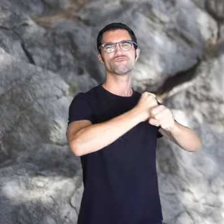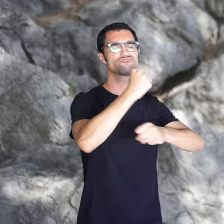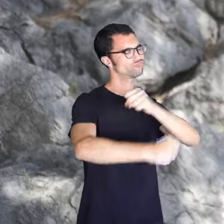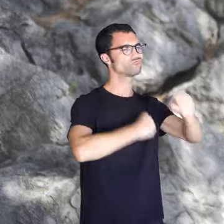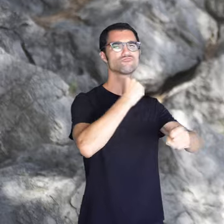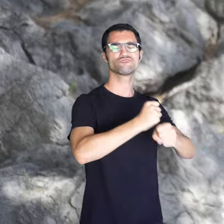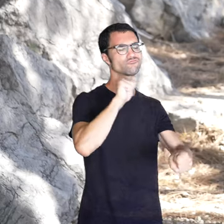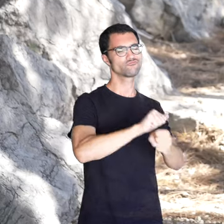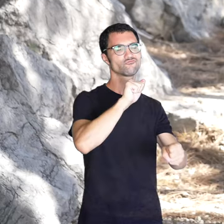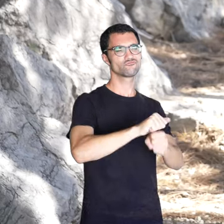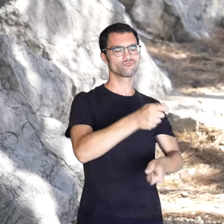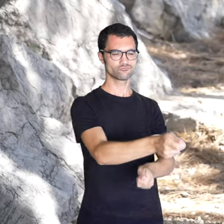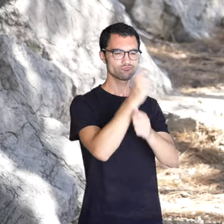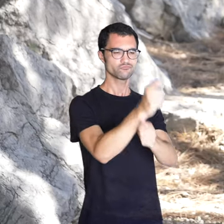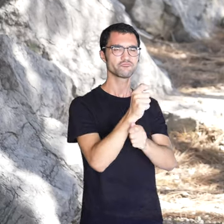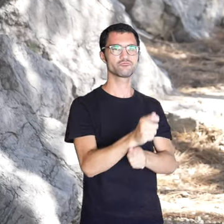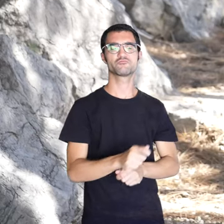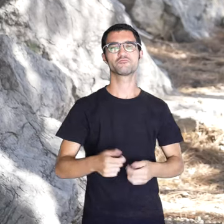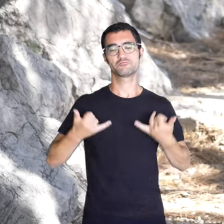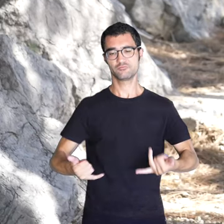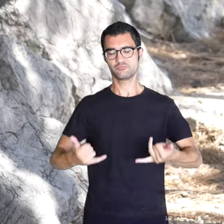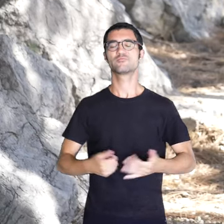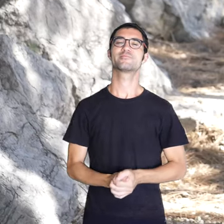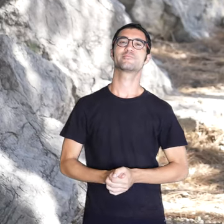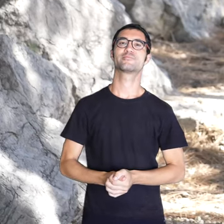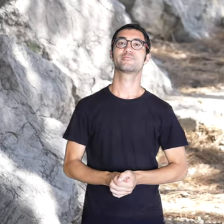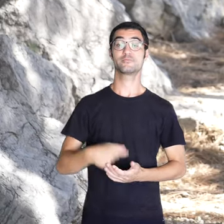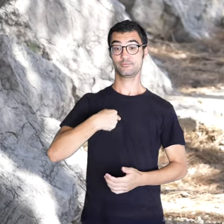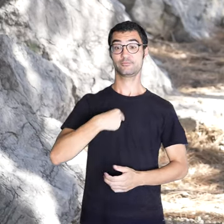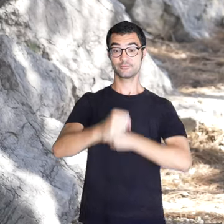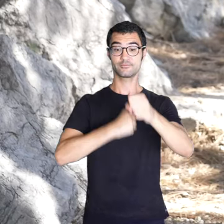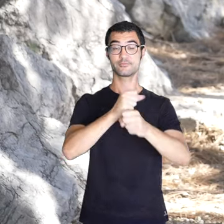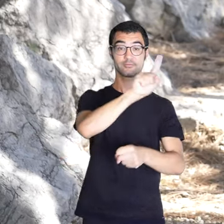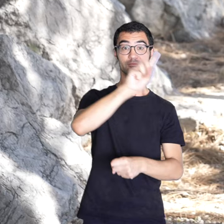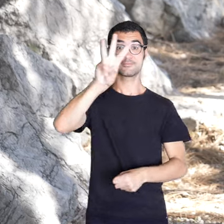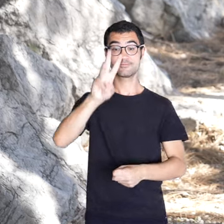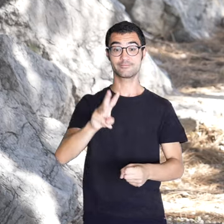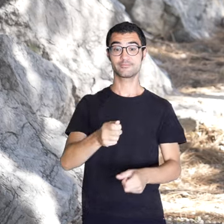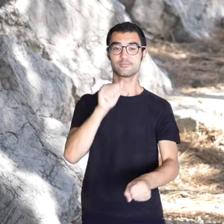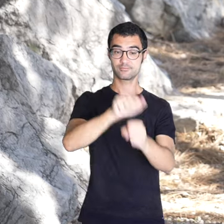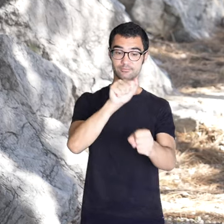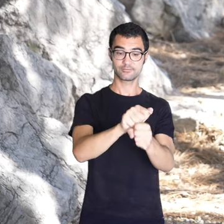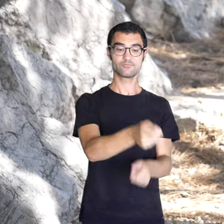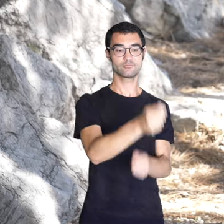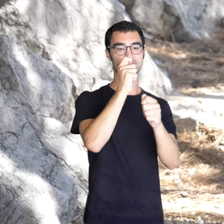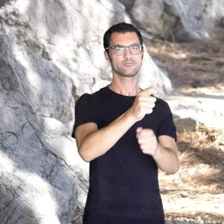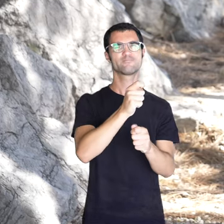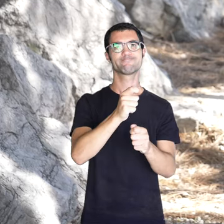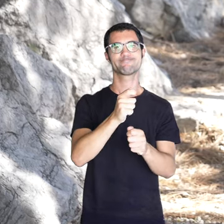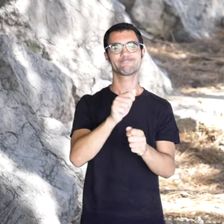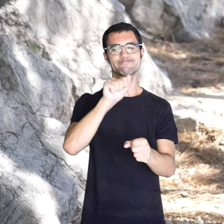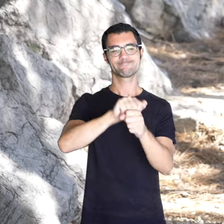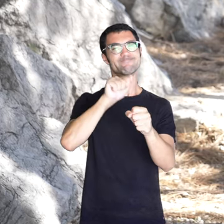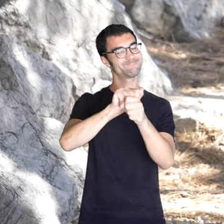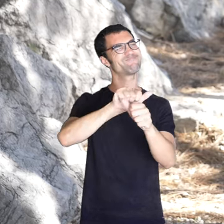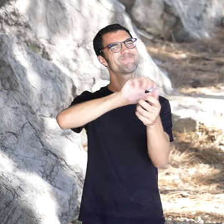ara, sense aturar. Des dels 13 anys que vaig començar a pescar, la pesca ha canviat, no molt, sí